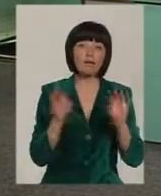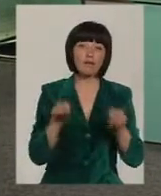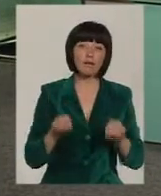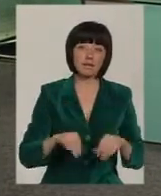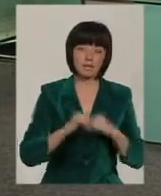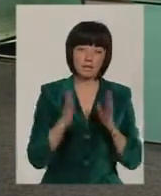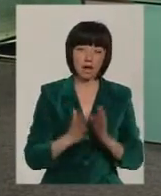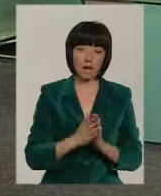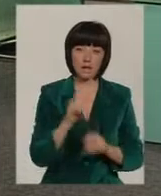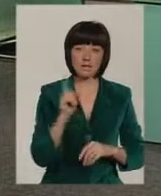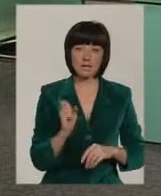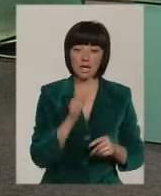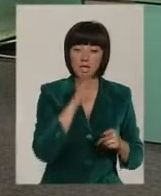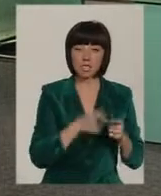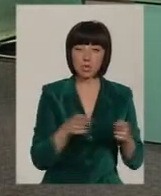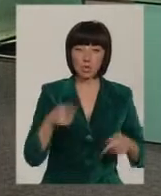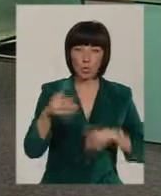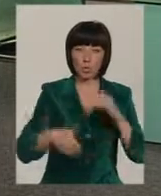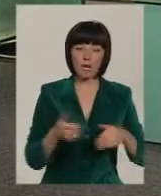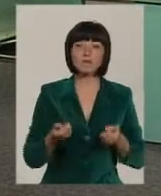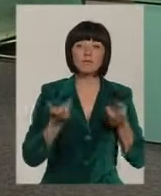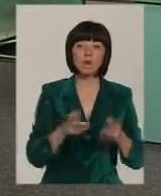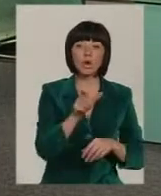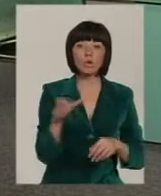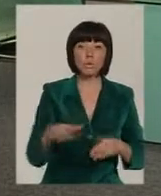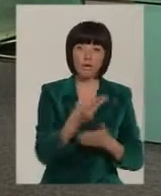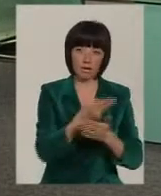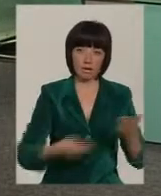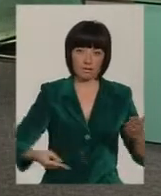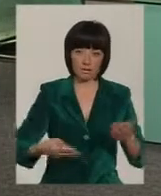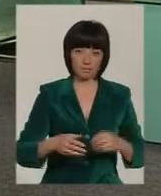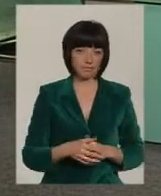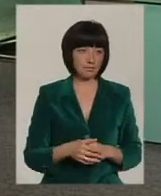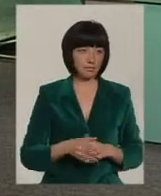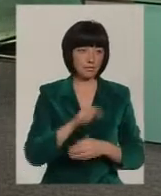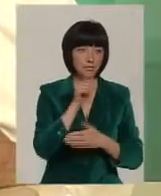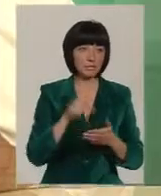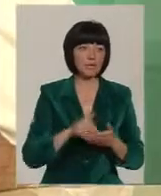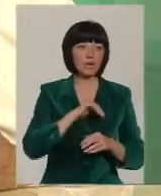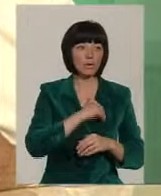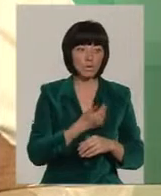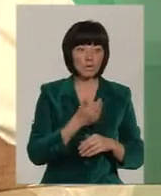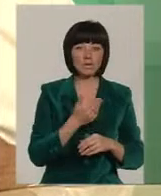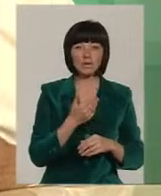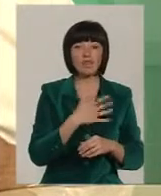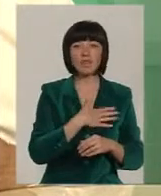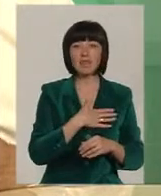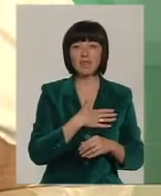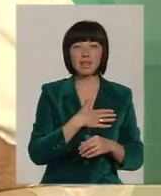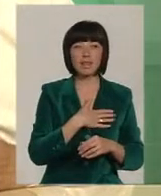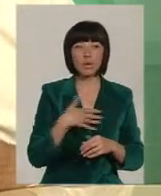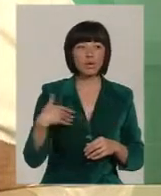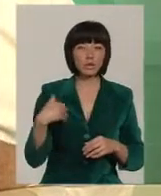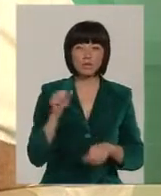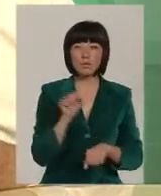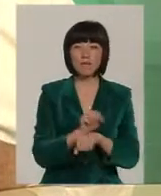статистика взагалі за сезон купання, скільки людей гине у водоймах? Мені не хотілося б зупинятися саме на річці